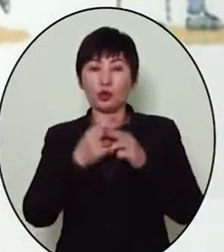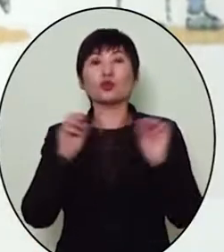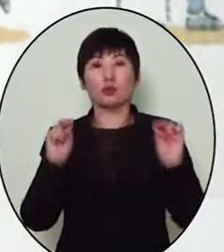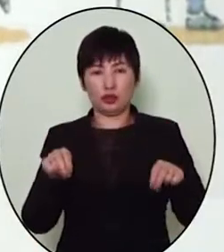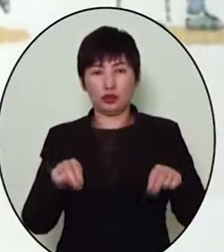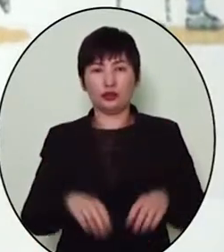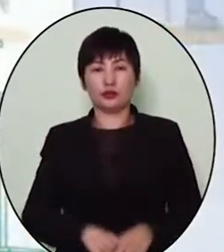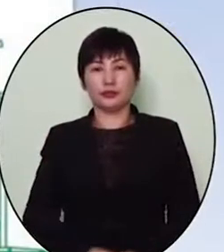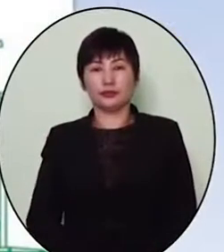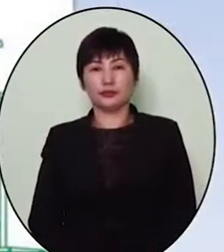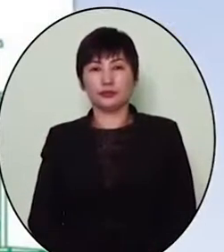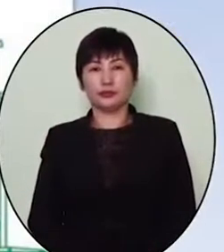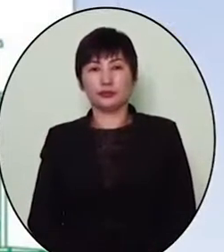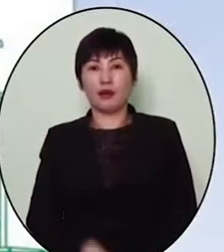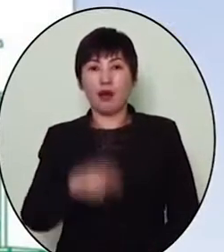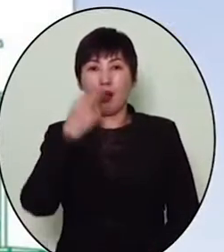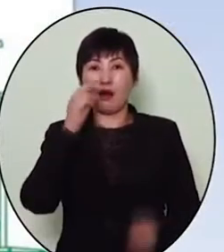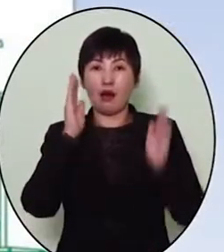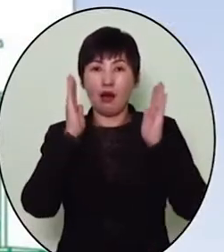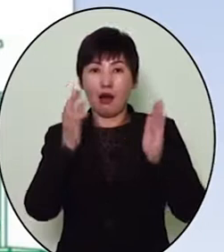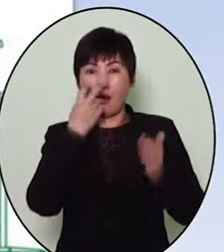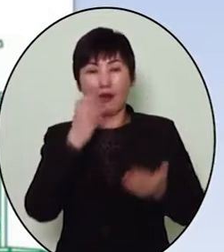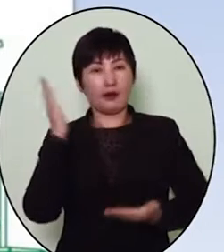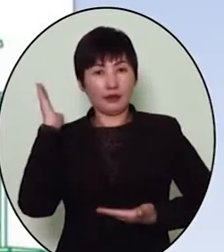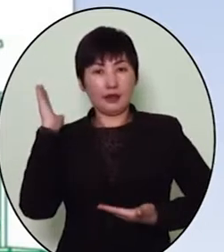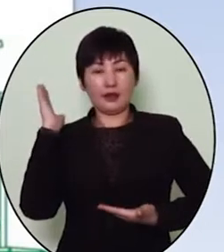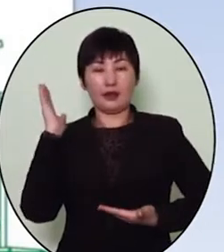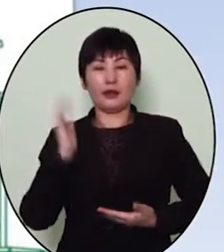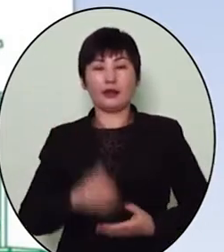болохоор байгаамаа. Дэлгэц рүү анхаарлаа хандуулъя хүүхдүүдээ.